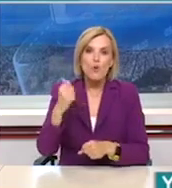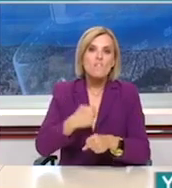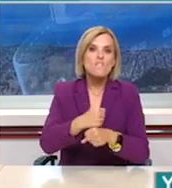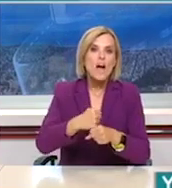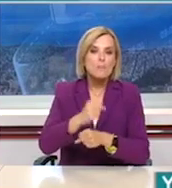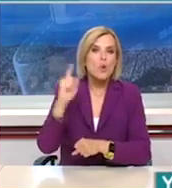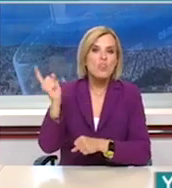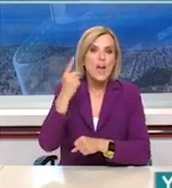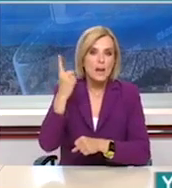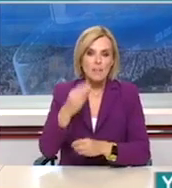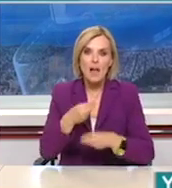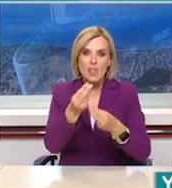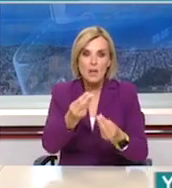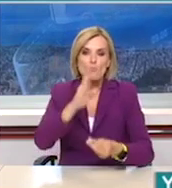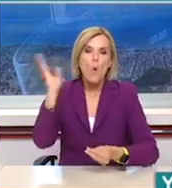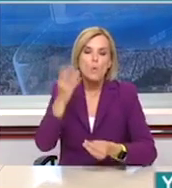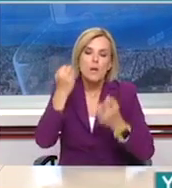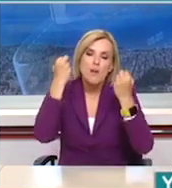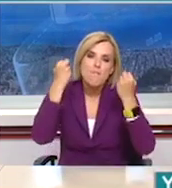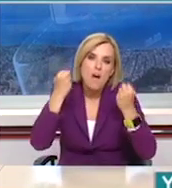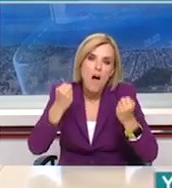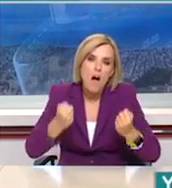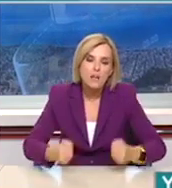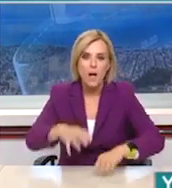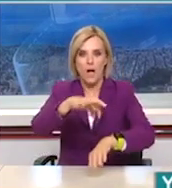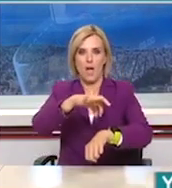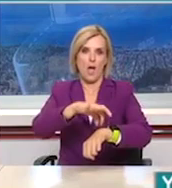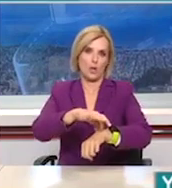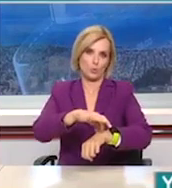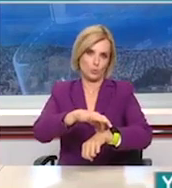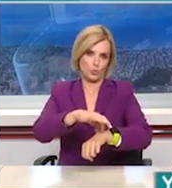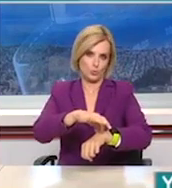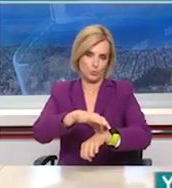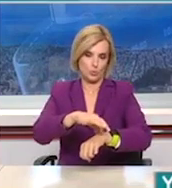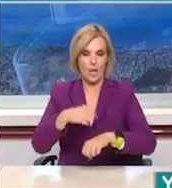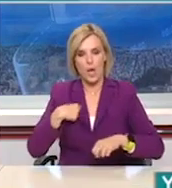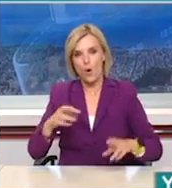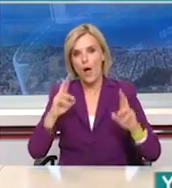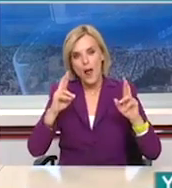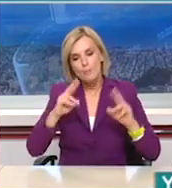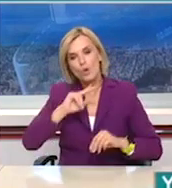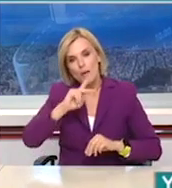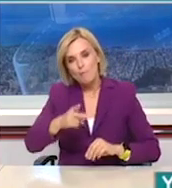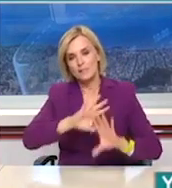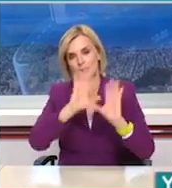ασθενής ήταν ήδη βαριά. Άρα, άλλος ένας ακόμα σκόπελος να αξιολογήσει το όφελος από ένα φάρμακο. Ελπίζω να απάντησα σε